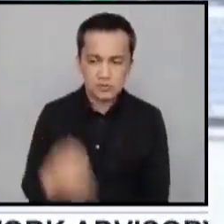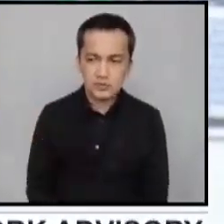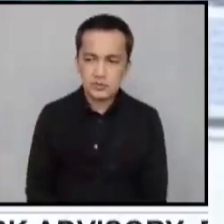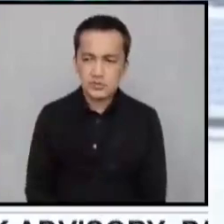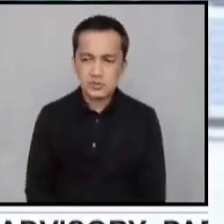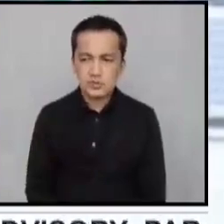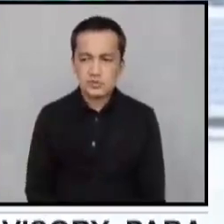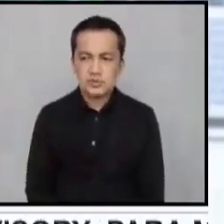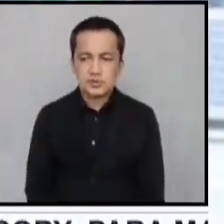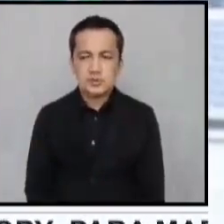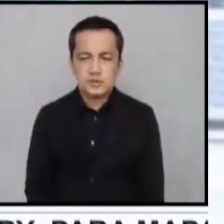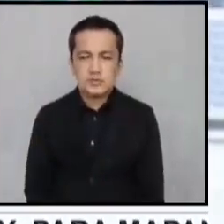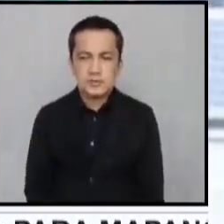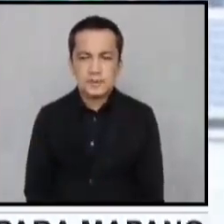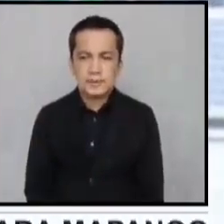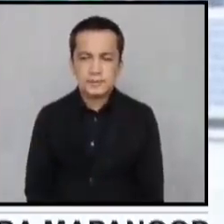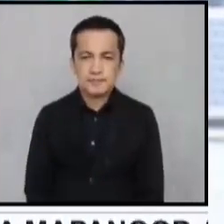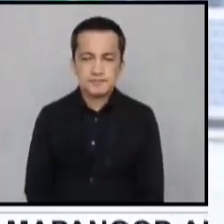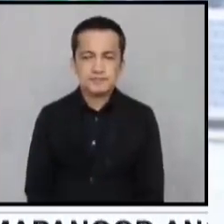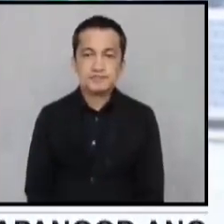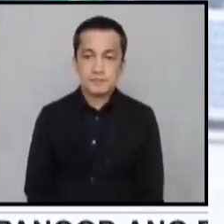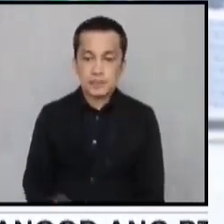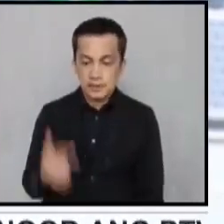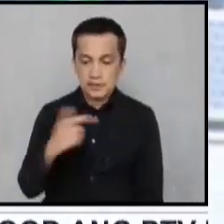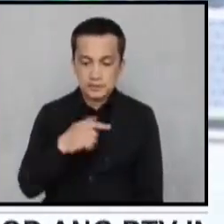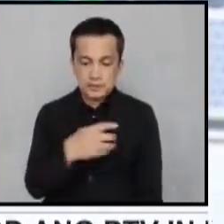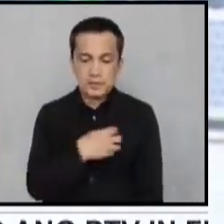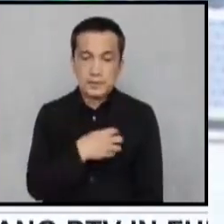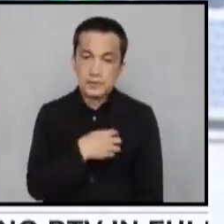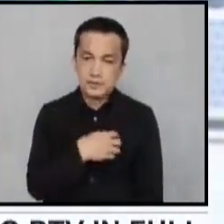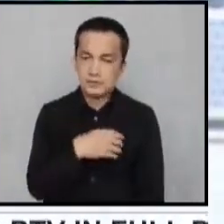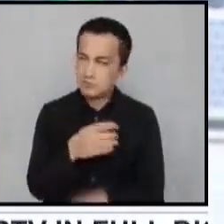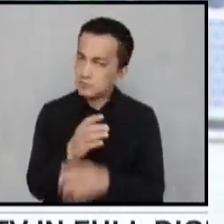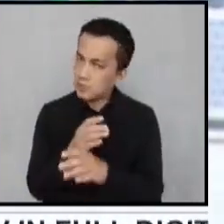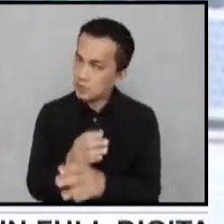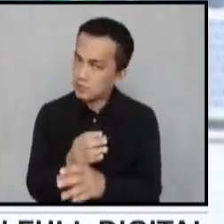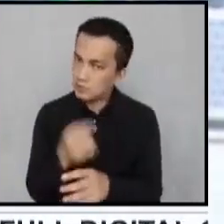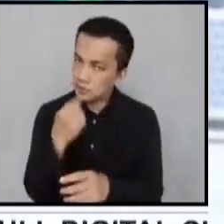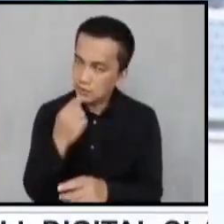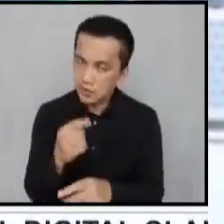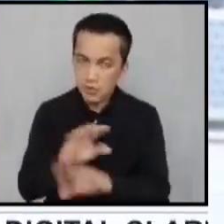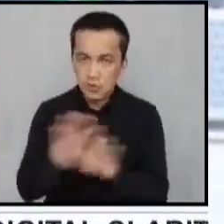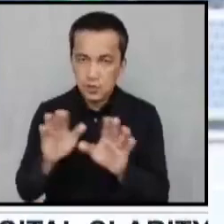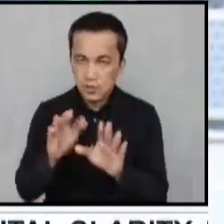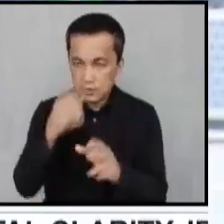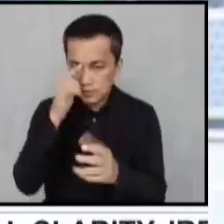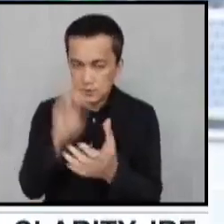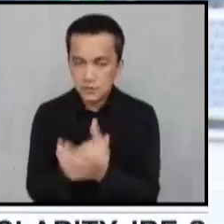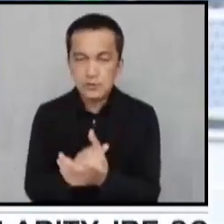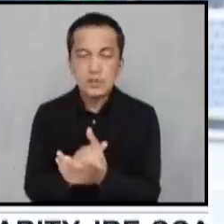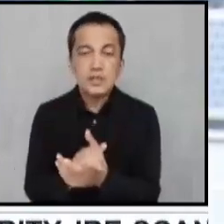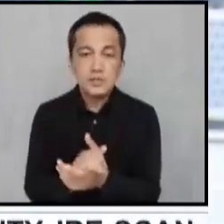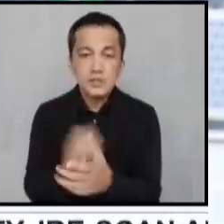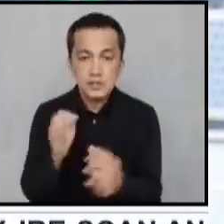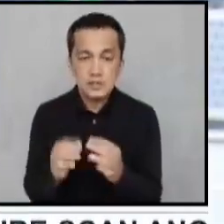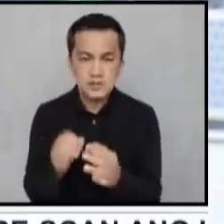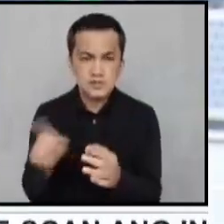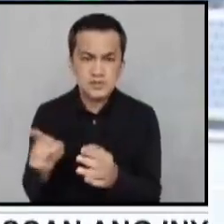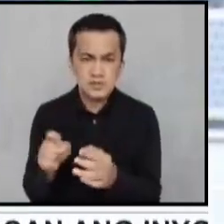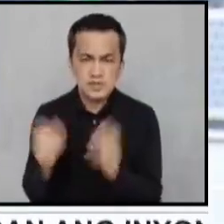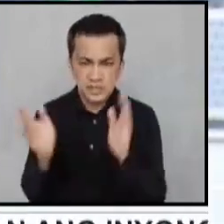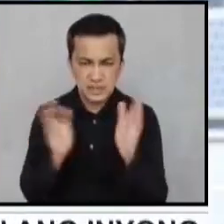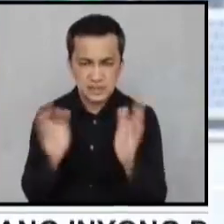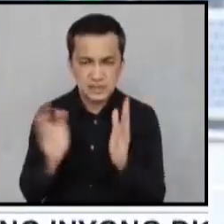Nagpaalala naman ang PNP sa publiko na maging maingat at huwag kaagad maniwala, lalo na kung ang mga ganitong serbisyo